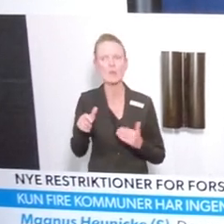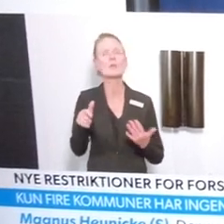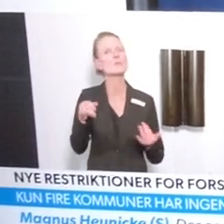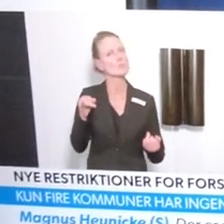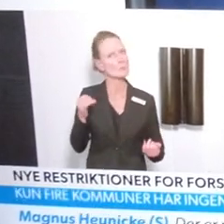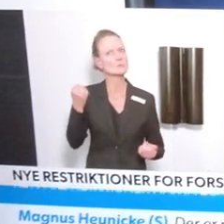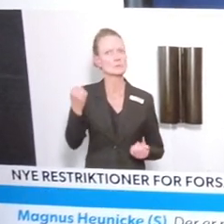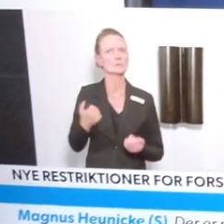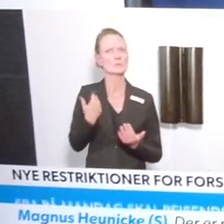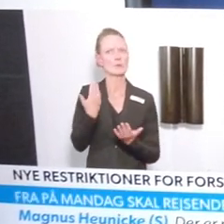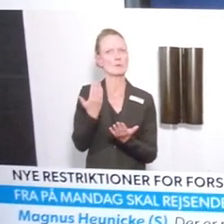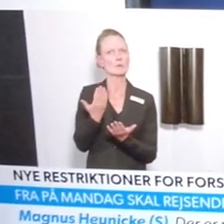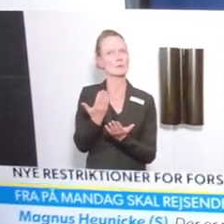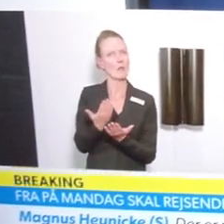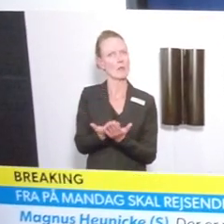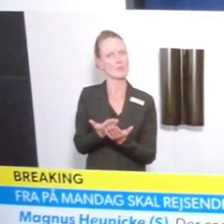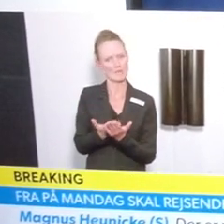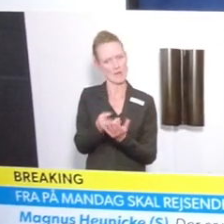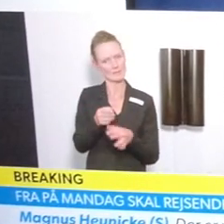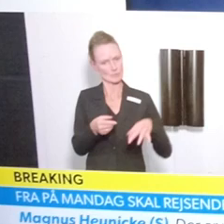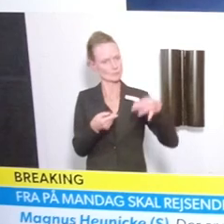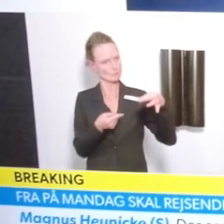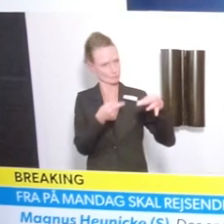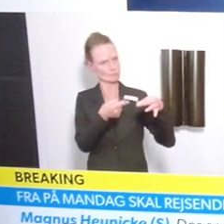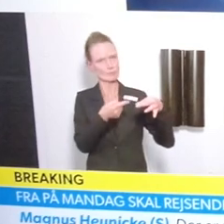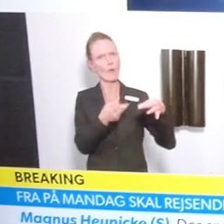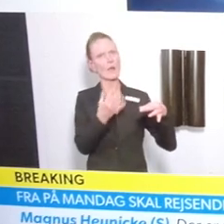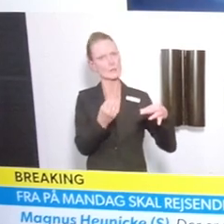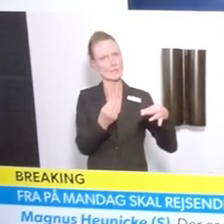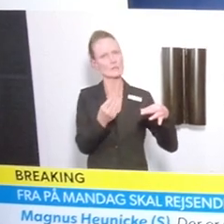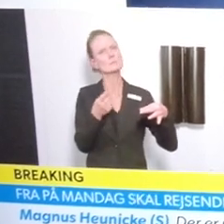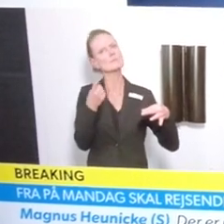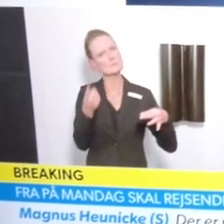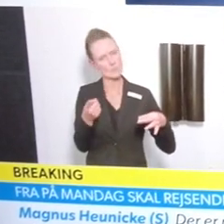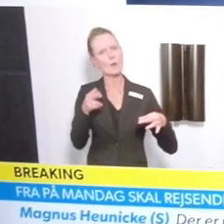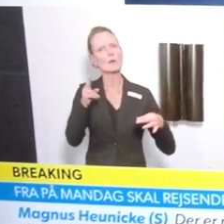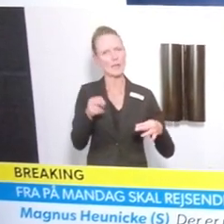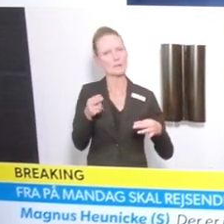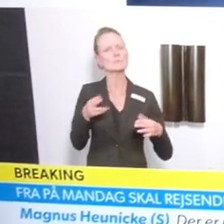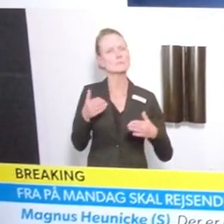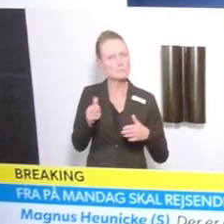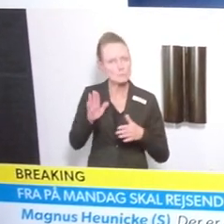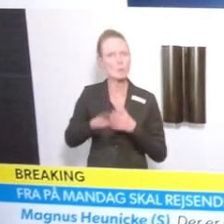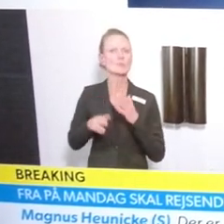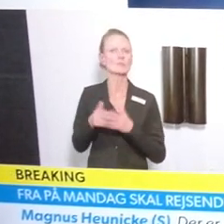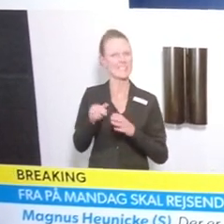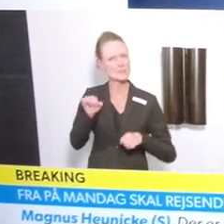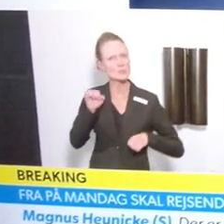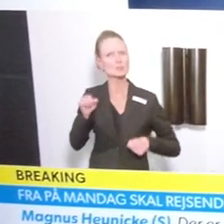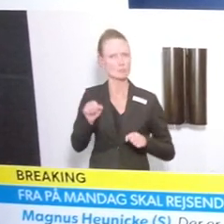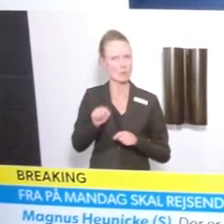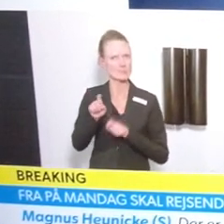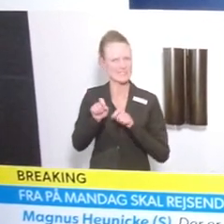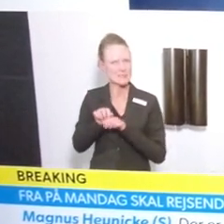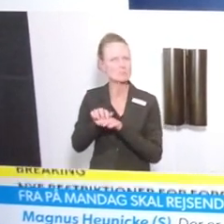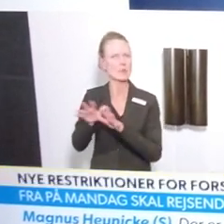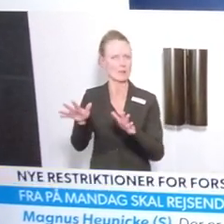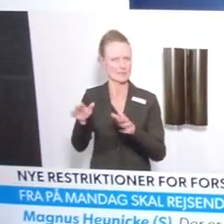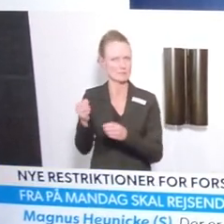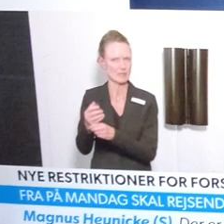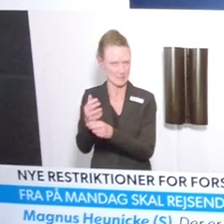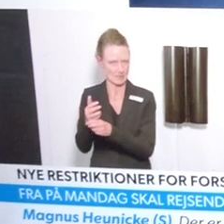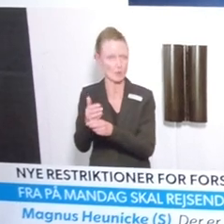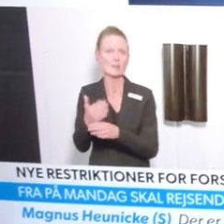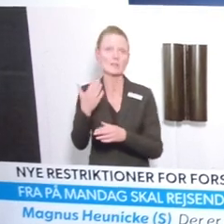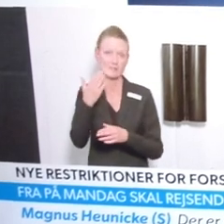faktisk er et tal, hvor vi ved et vist smittetryk faktisk kontrollerer superspredningsbegivenhederne. Så det var derfor, vi anbefalede det først